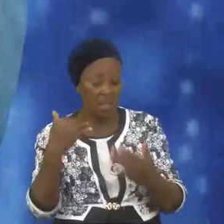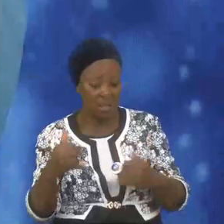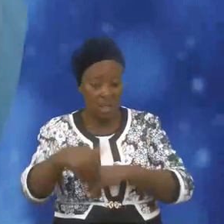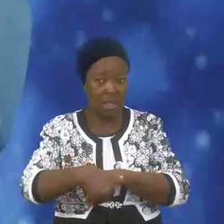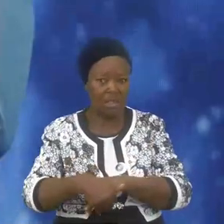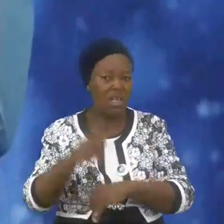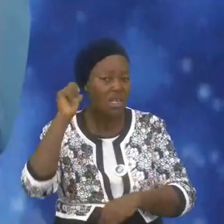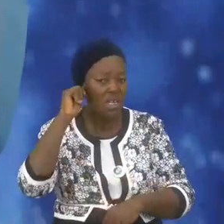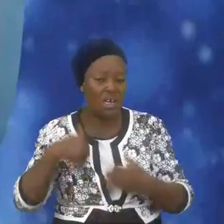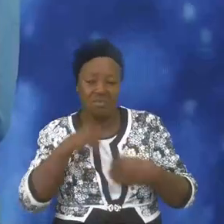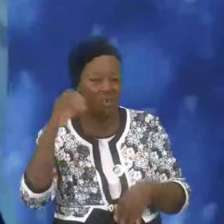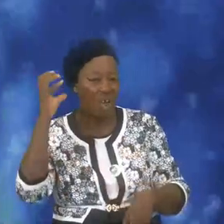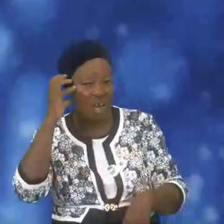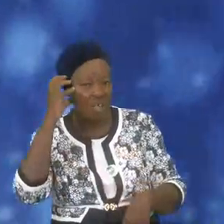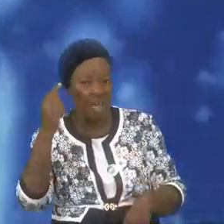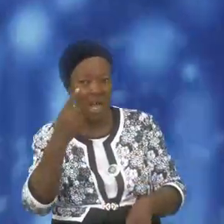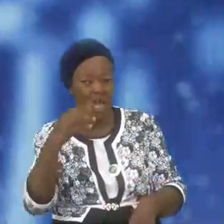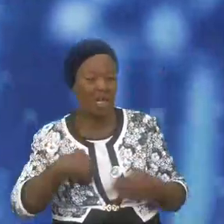entendu, les yeux n'ont pas vu,